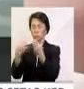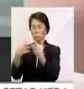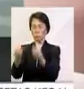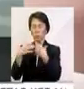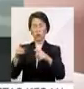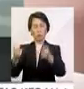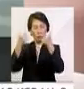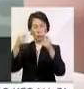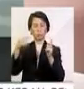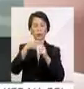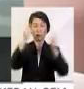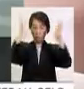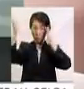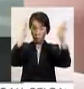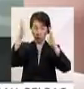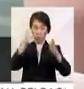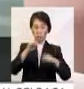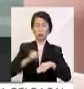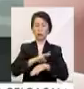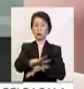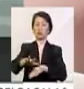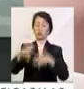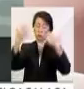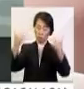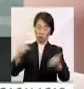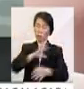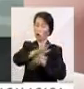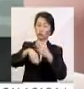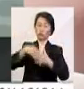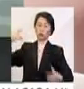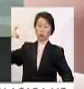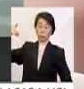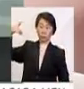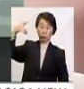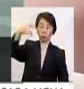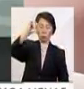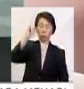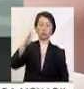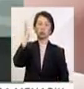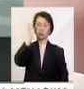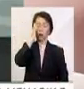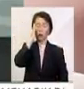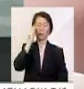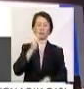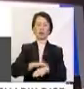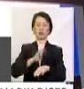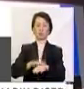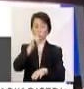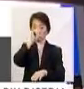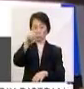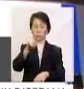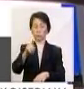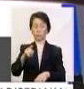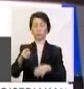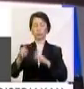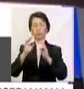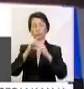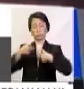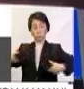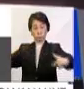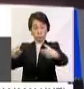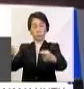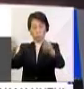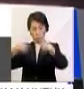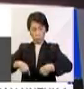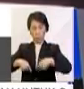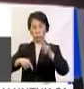segera kepada Malaysia dan kesannya kini semua penerbangan komersial dapat dikesan dalam masa nyata. Persidangan ini dihadiri